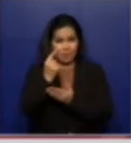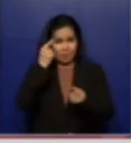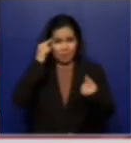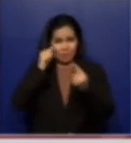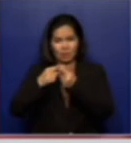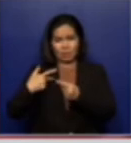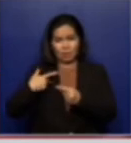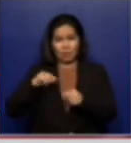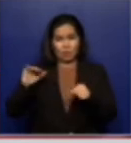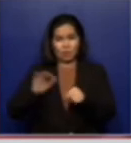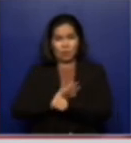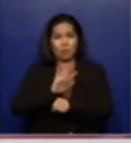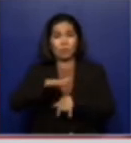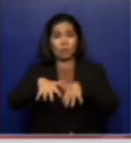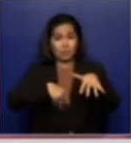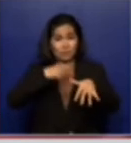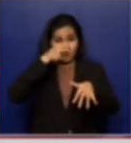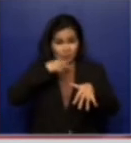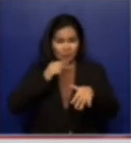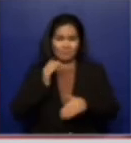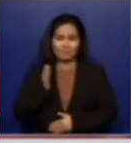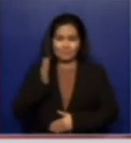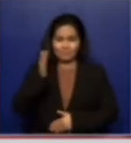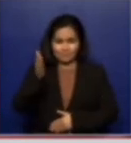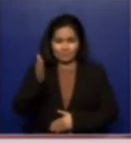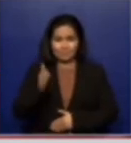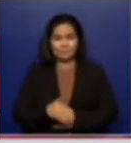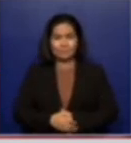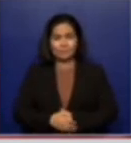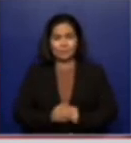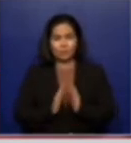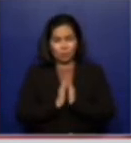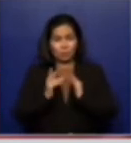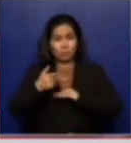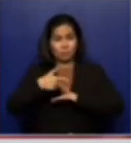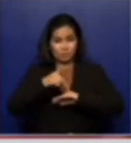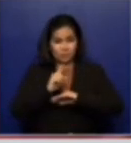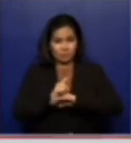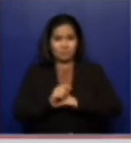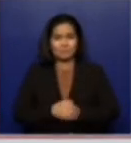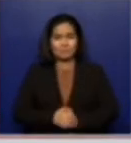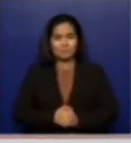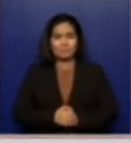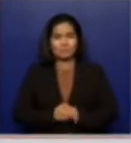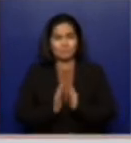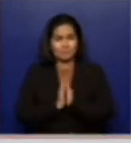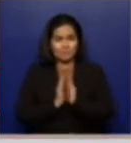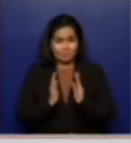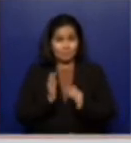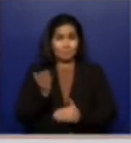างสูงสุดของพี่น้องประชาชนต่อไปขอกราบขอบคุณท่านประธานครับ ครับขอบคุณนะครับต่อไปคุณสมัคร